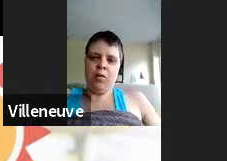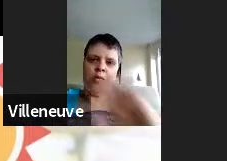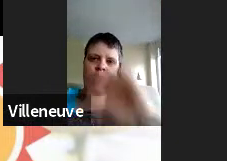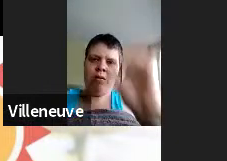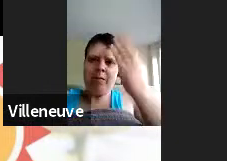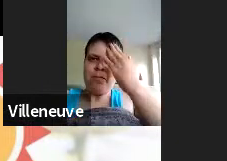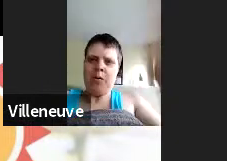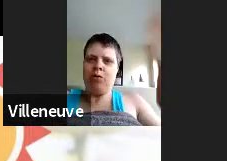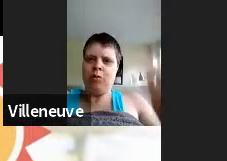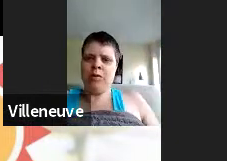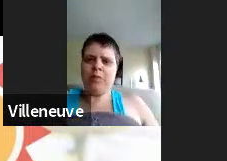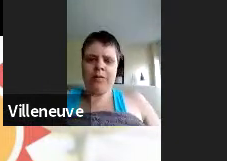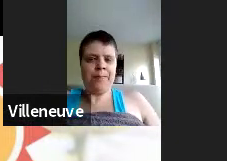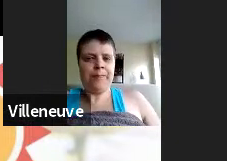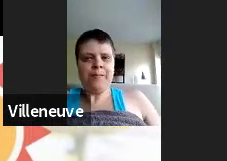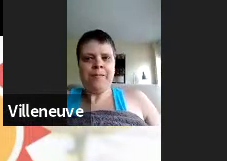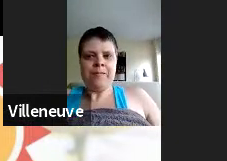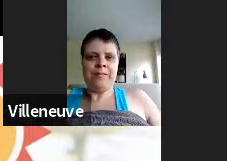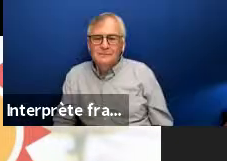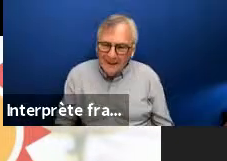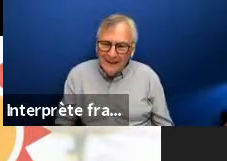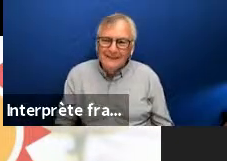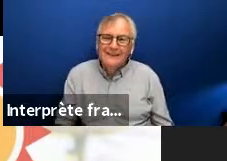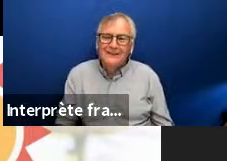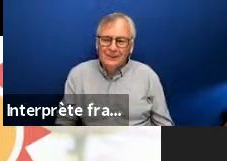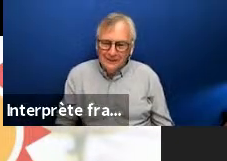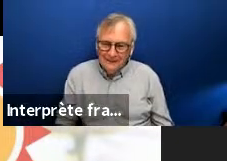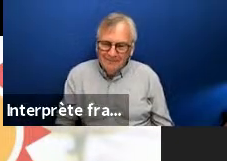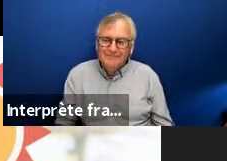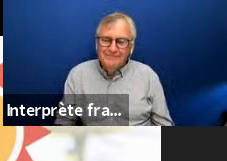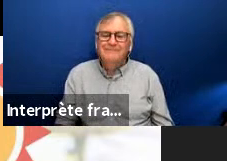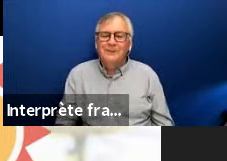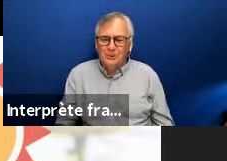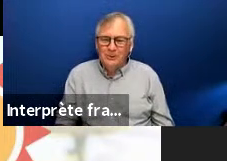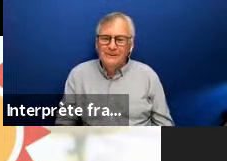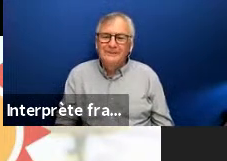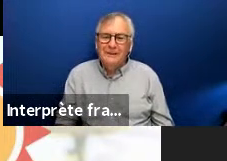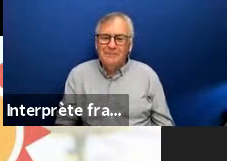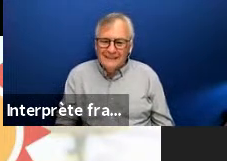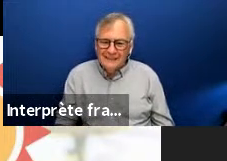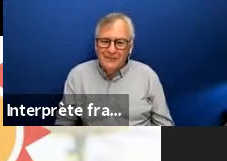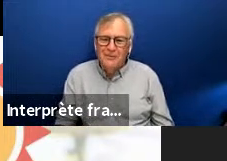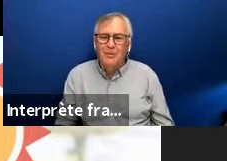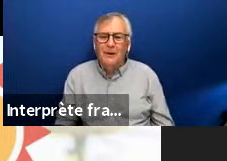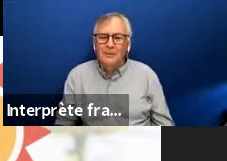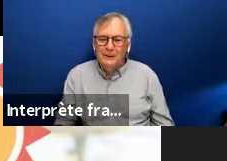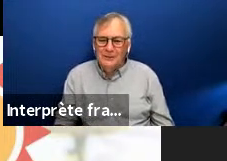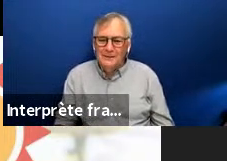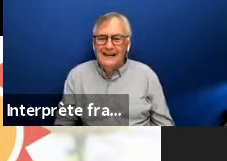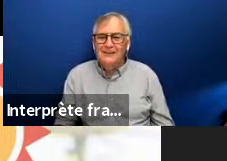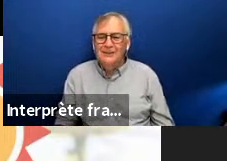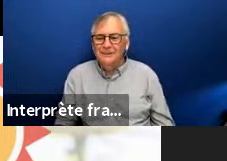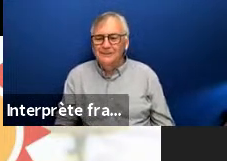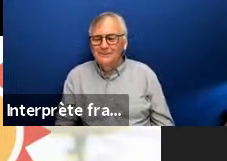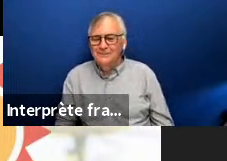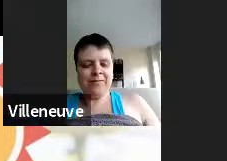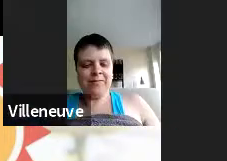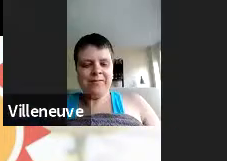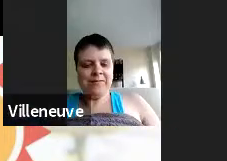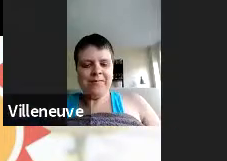c'est ça. Bonjour. Bonjour. Ah, bien. Je suis contente. Bonjour. Ça fait plaisir de vous voir, de mettre un